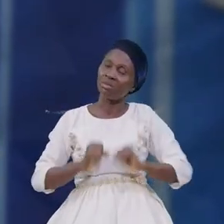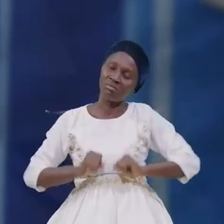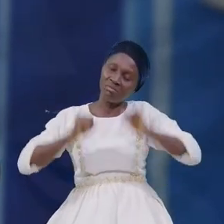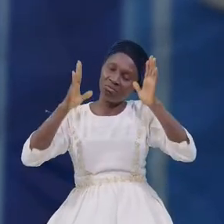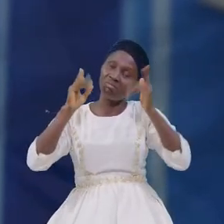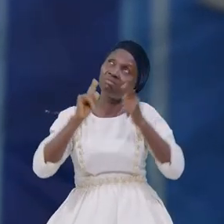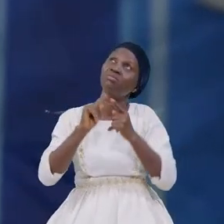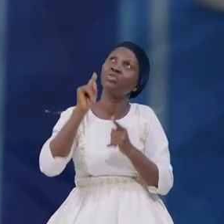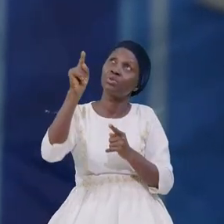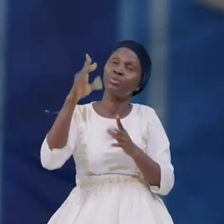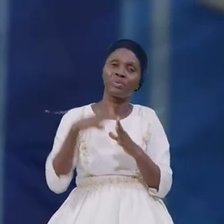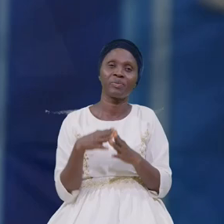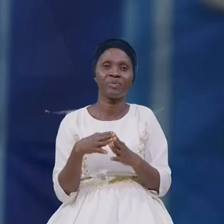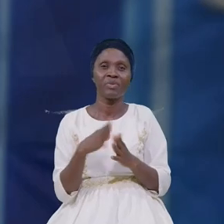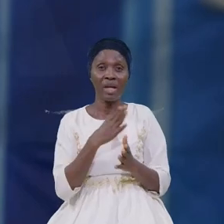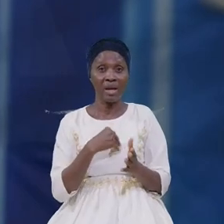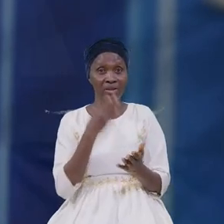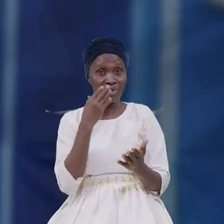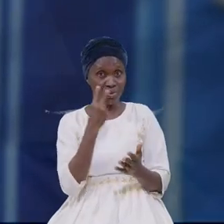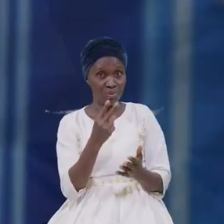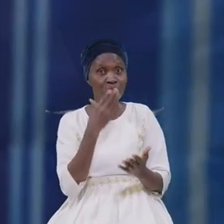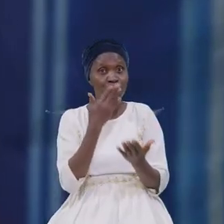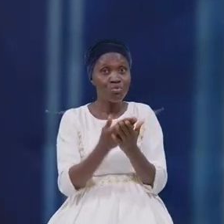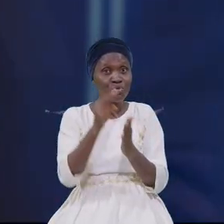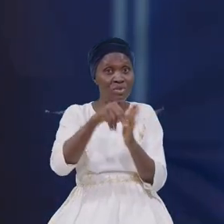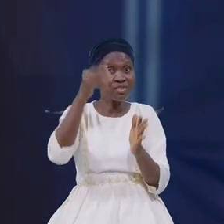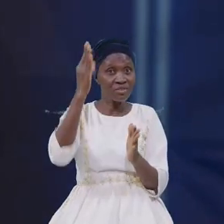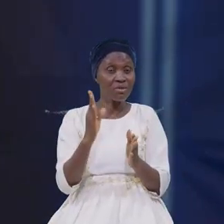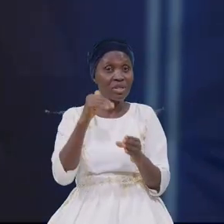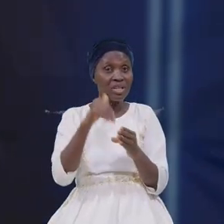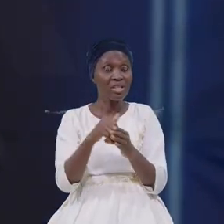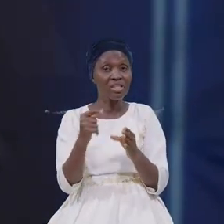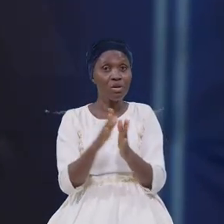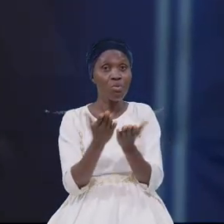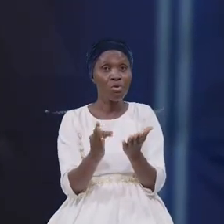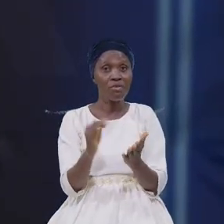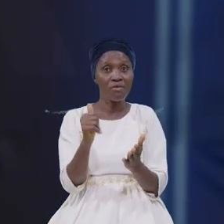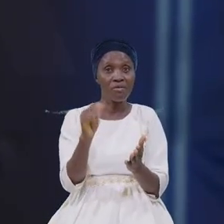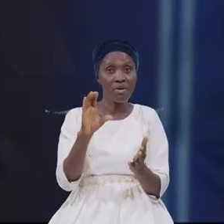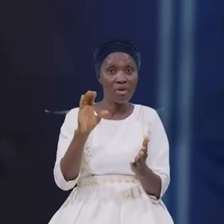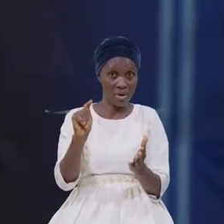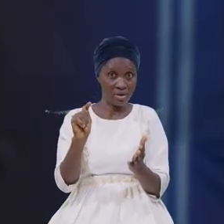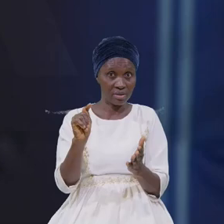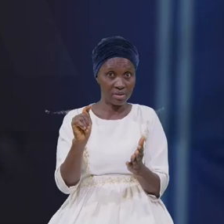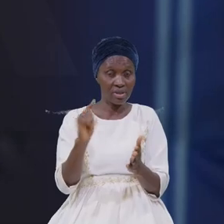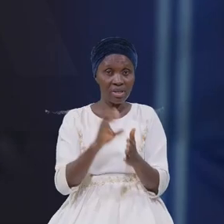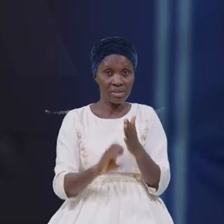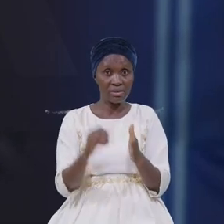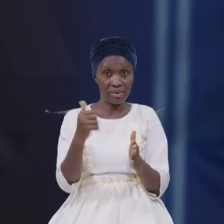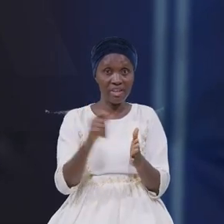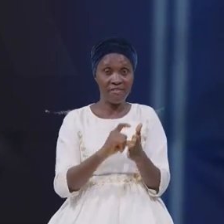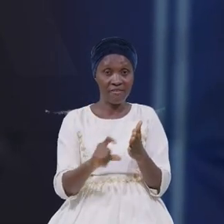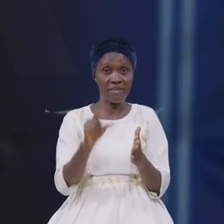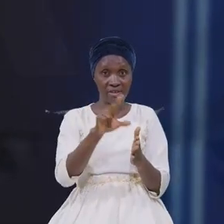toi. Regardez la bonté de Dieu. En Actes chapitre 10, 38,